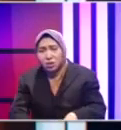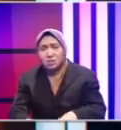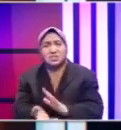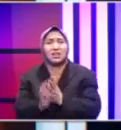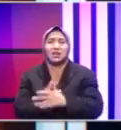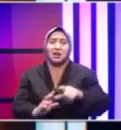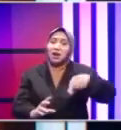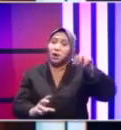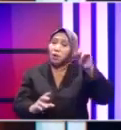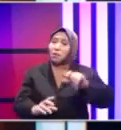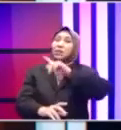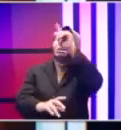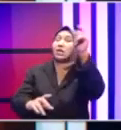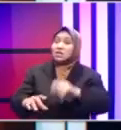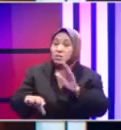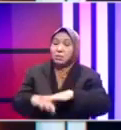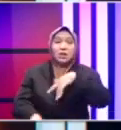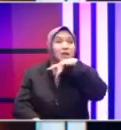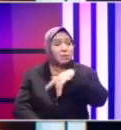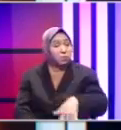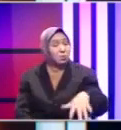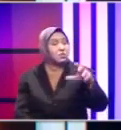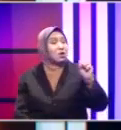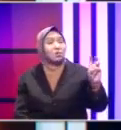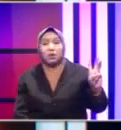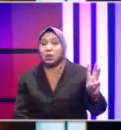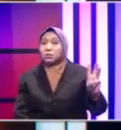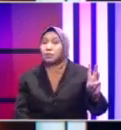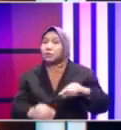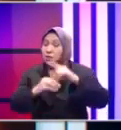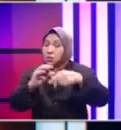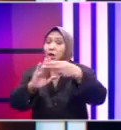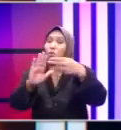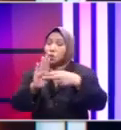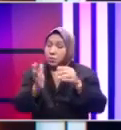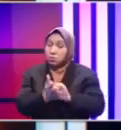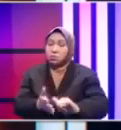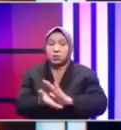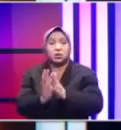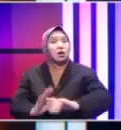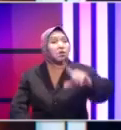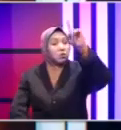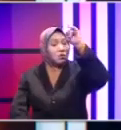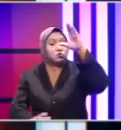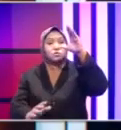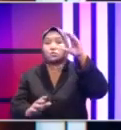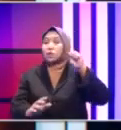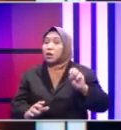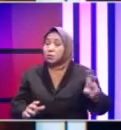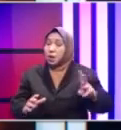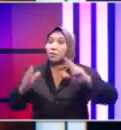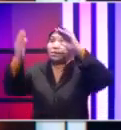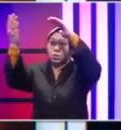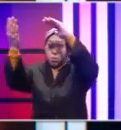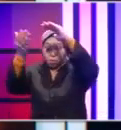jadi Kaulah mempersoalkan kepada Nabi Shallallahu Alaihi Wasallam tentang hukum tersebut Lalu Allah Subhanahu Wa Ta'Ala menurunkan